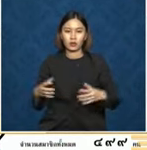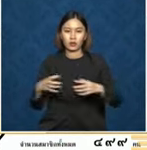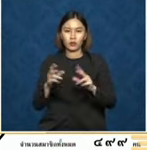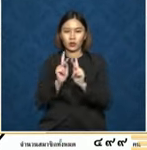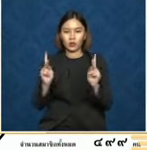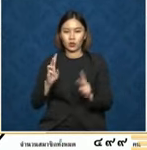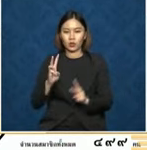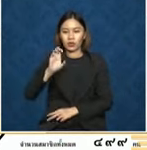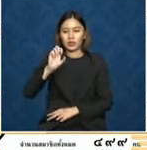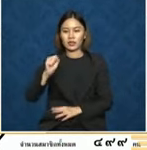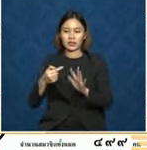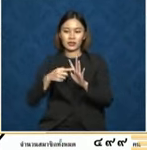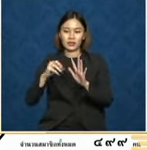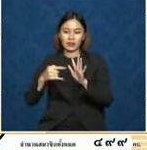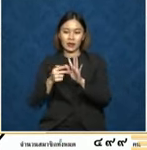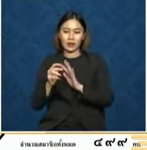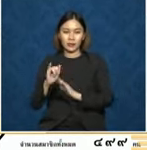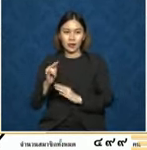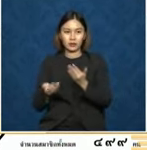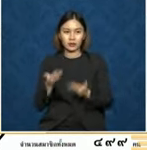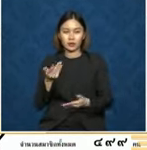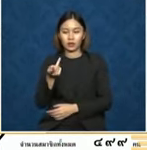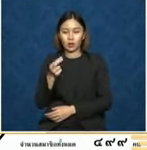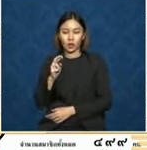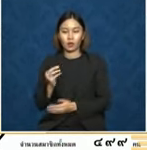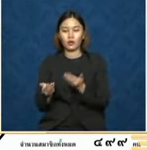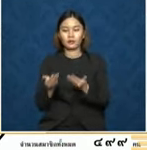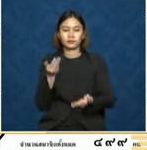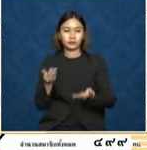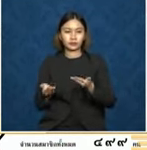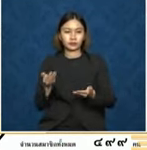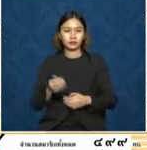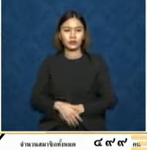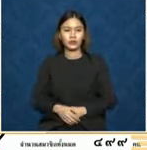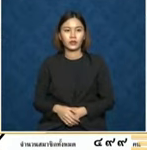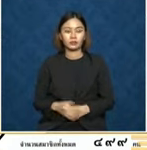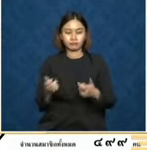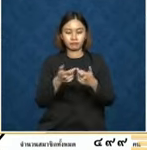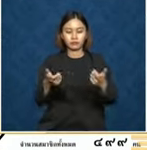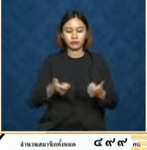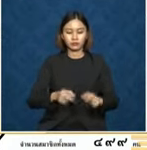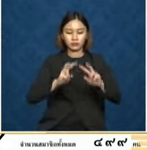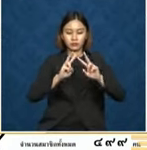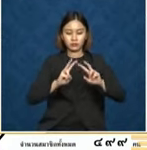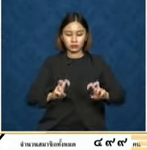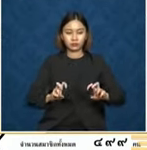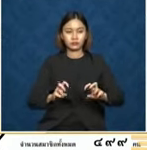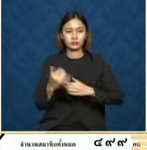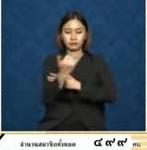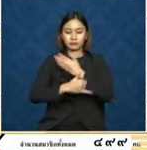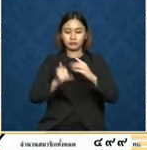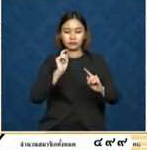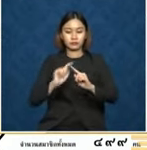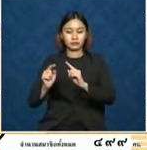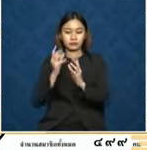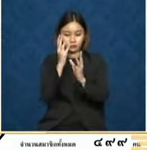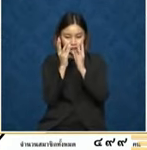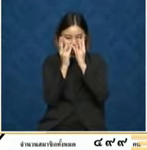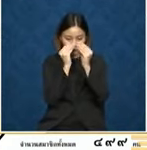คณะกรรมการวิสามัญที่จะเกิดขึ้นนะครับหรือครม.ก็ตามครับมีงานวิจัยครับในหลายประเทศนะครับที่ศึกษ